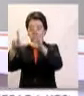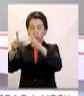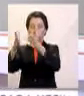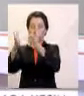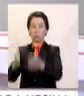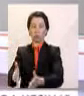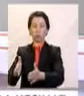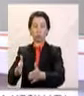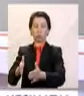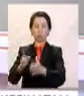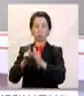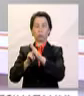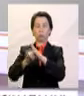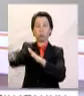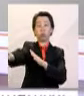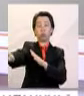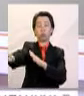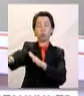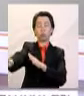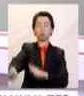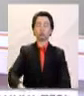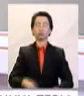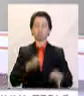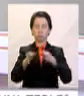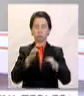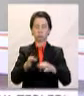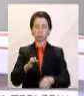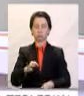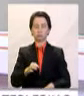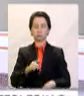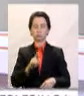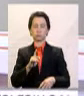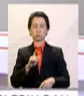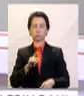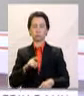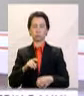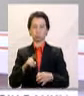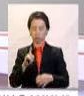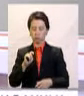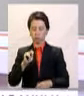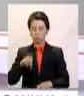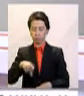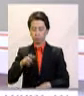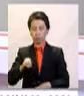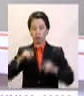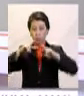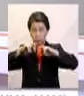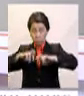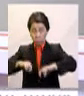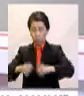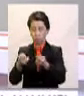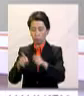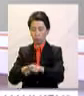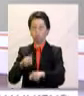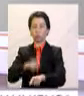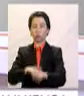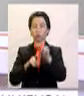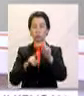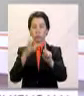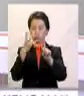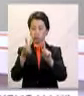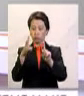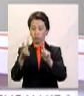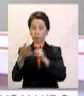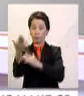penghuninya meloloskan diri. Jelas Timbalan Perdana Menteri Datuk Seri Dr. Wan Azizawan Ismail, siasatan kejadian pukul